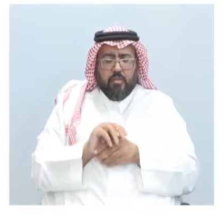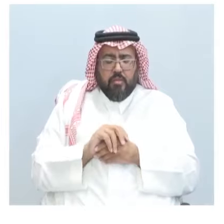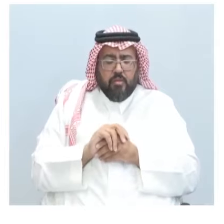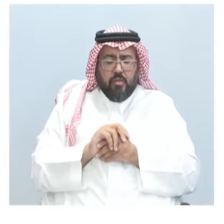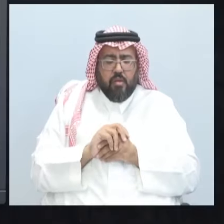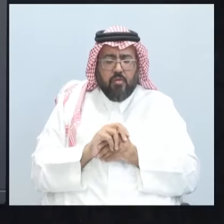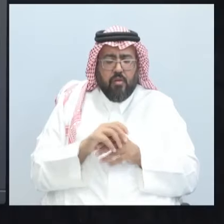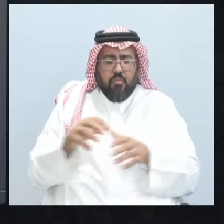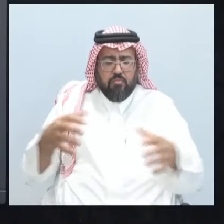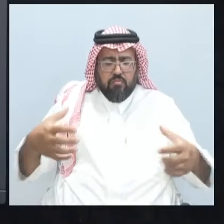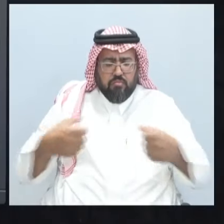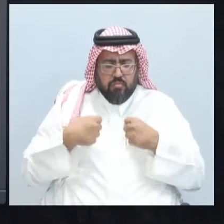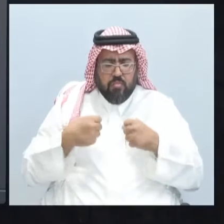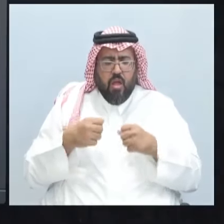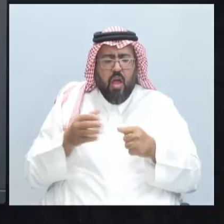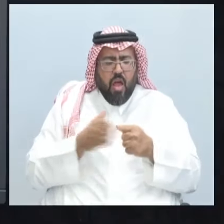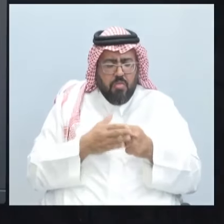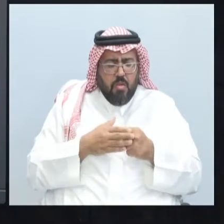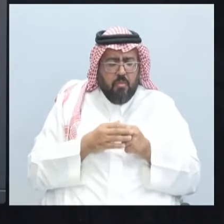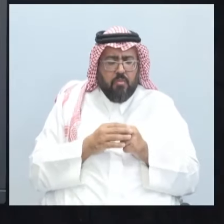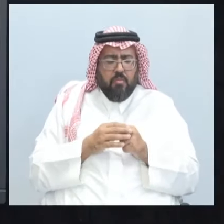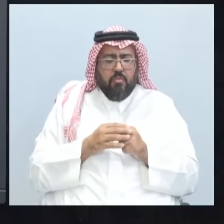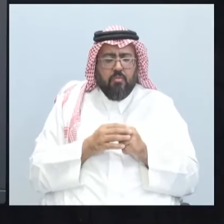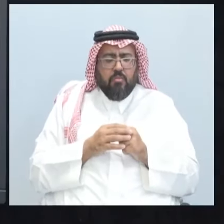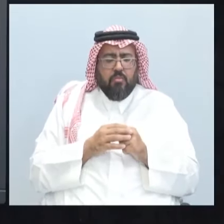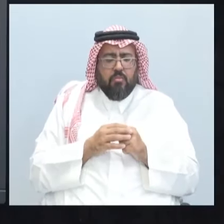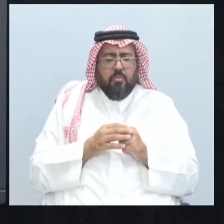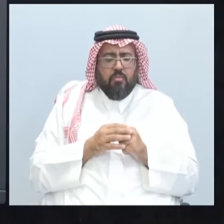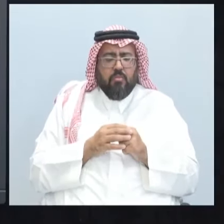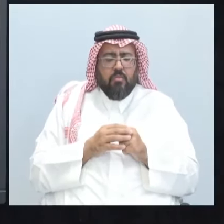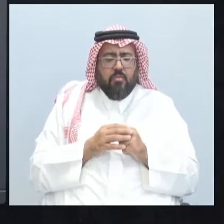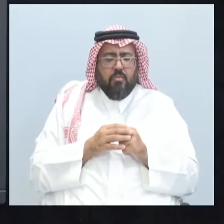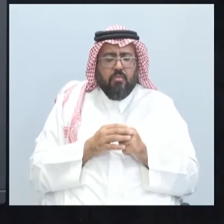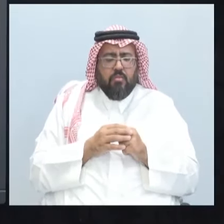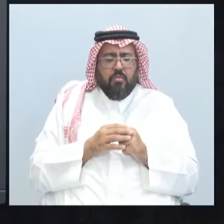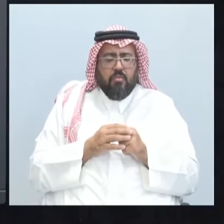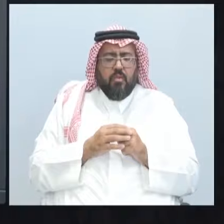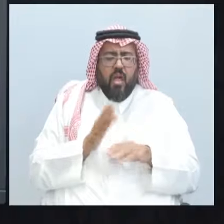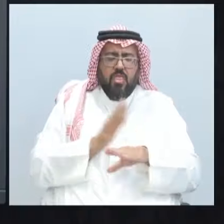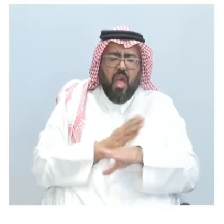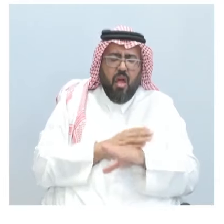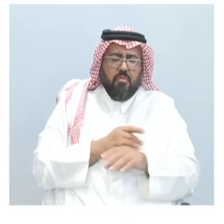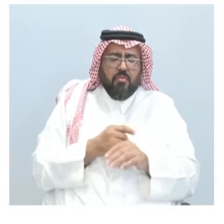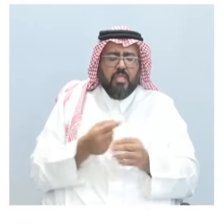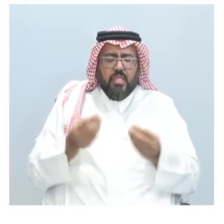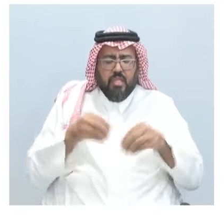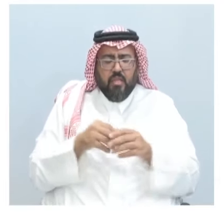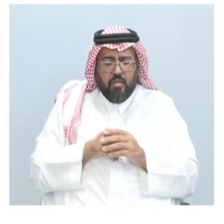النسوه في الخدمه وفي كذا فكان يكلفهم ما لا